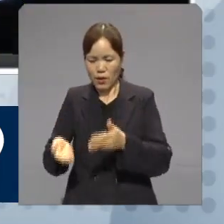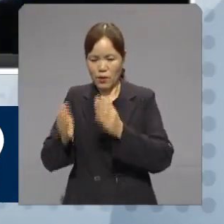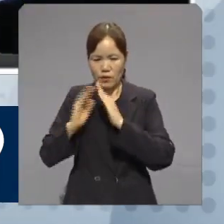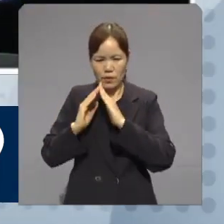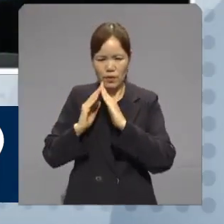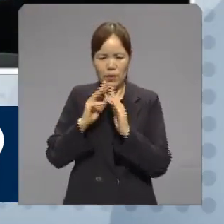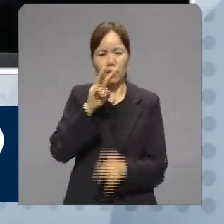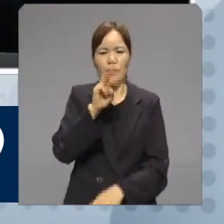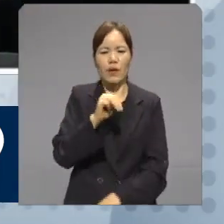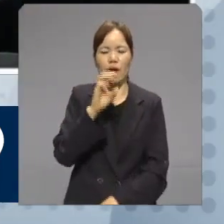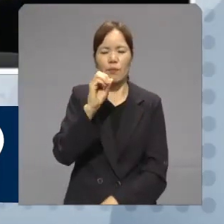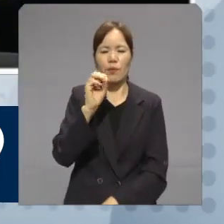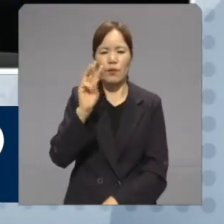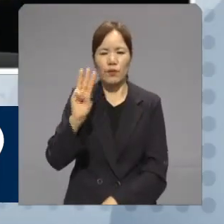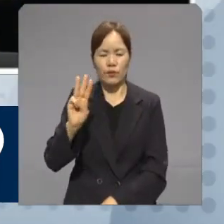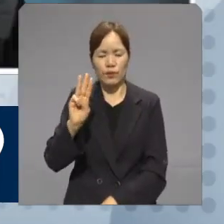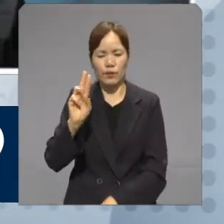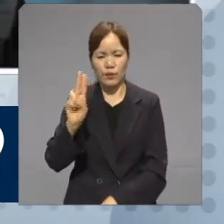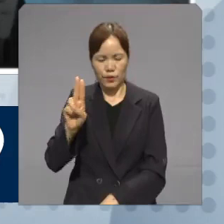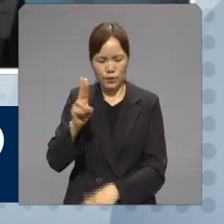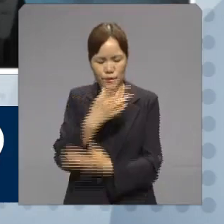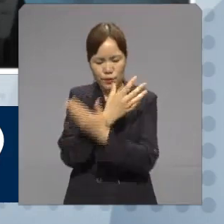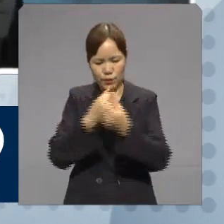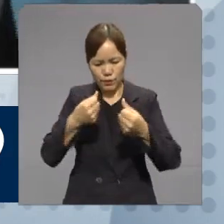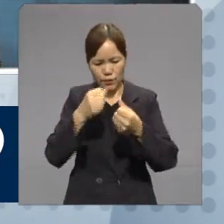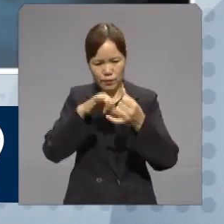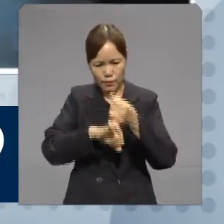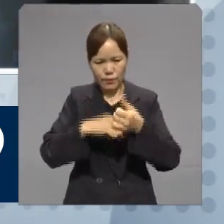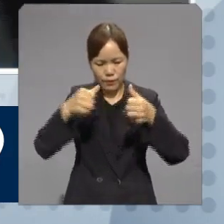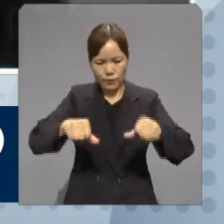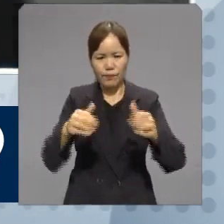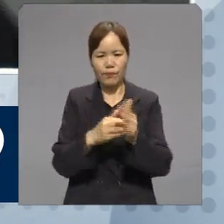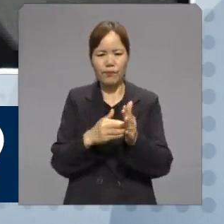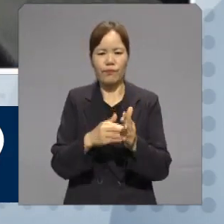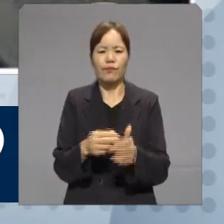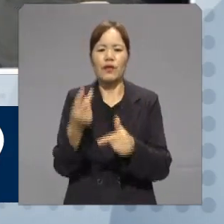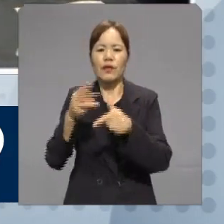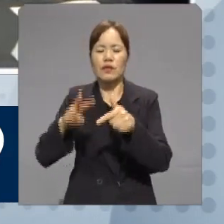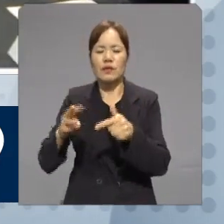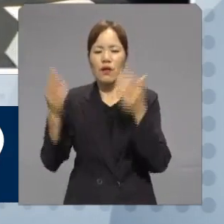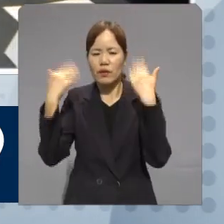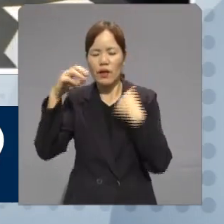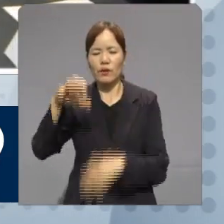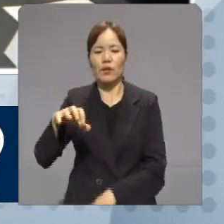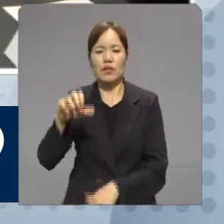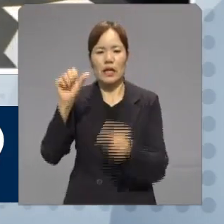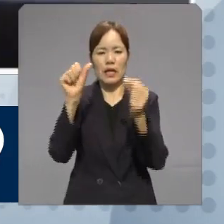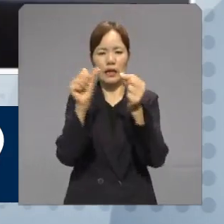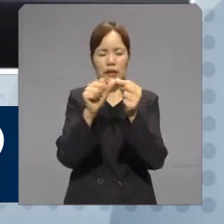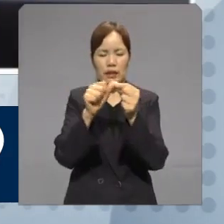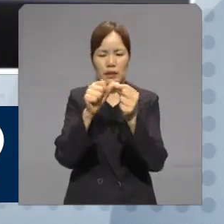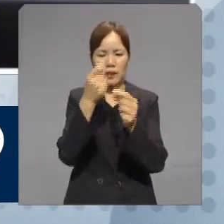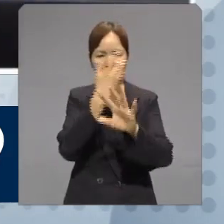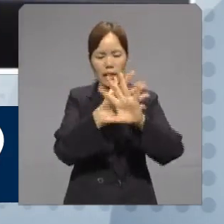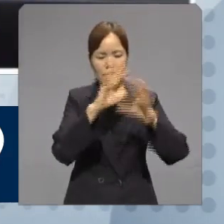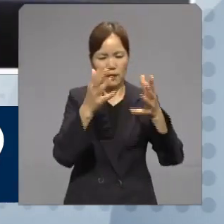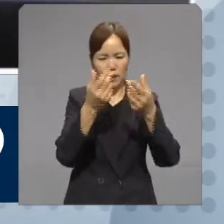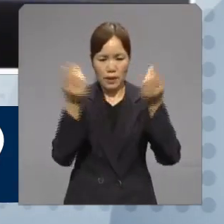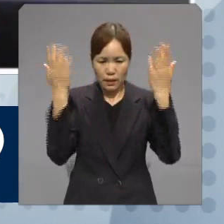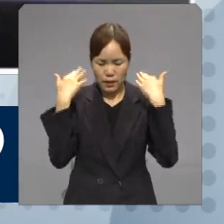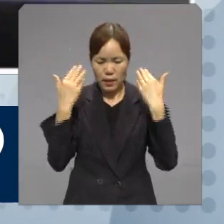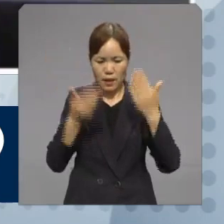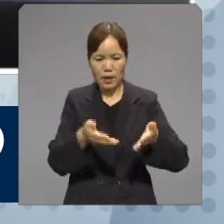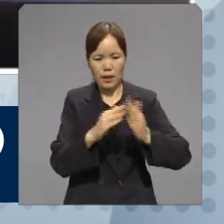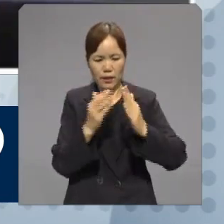유치하는를 체결했습니다 아 지금 인천 글로벌 캠퍼스에서는 아 다섯 개 외국 대학들이 들어와